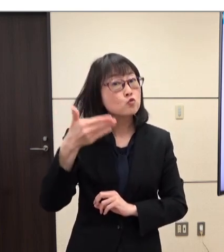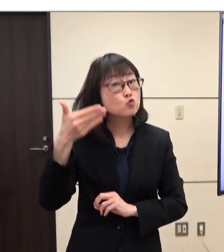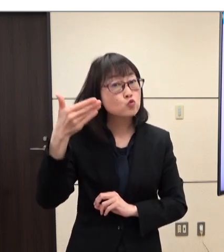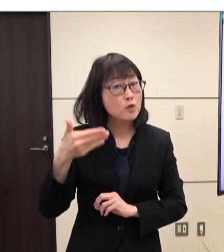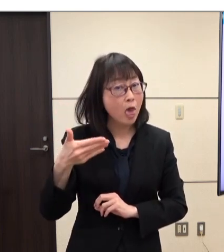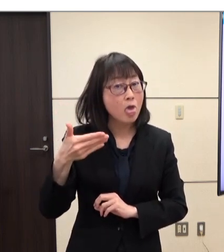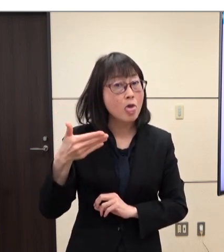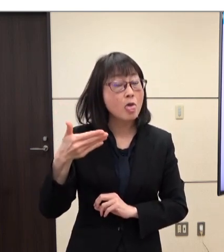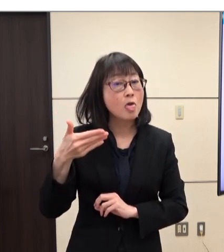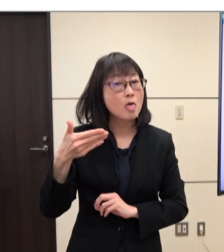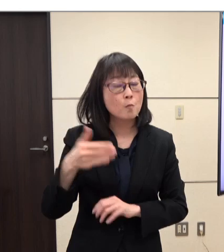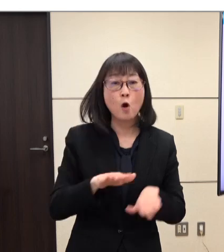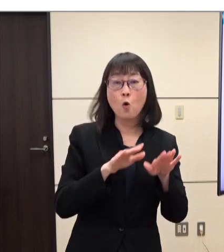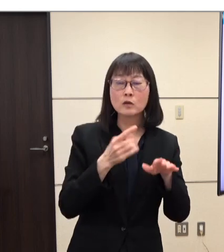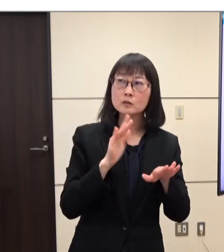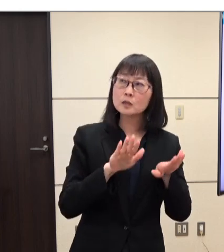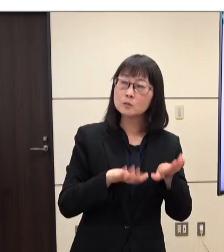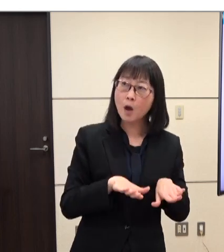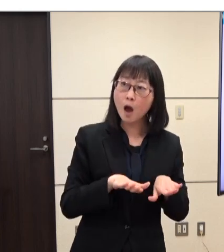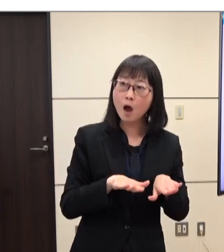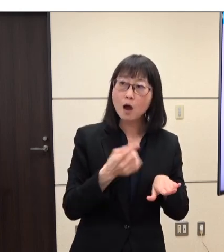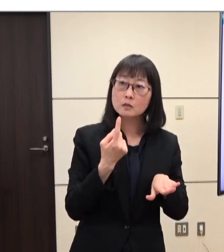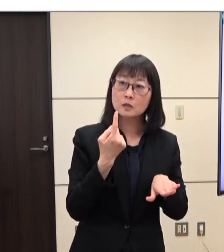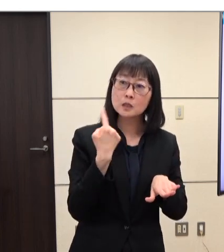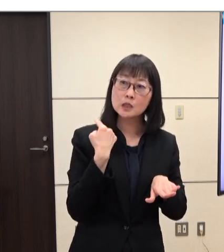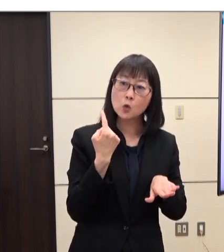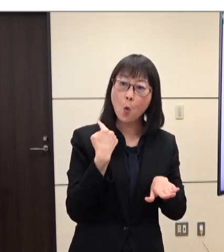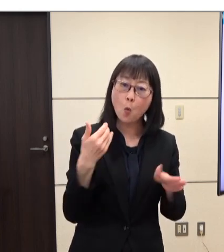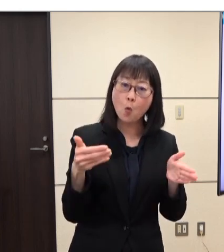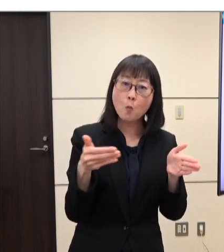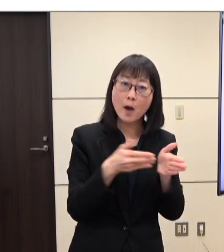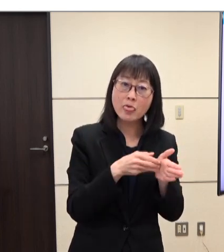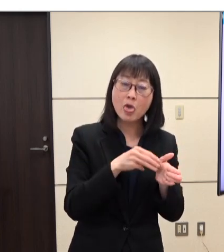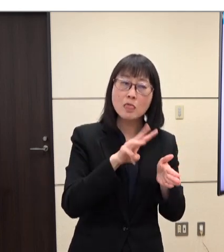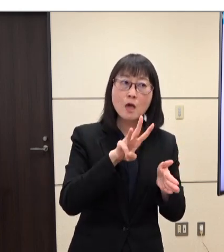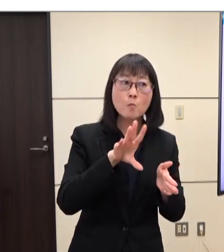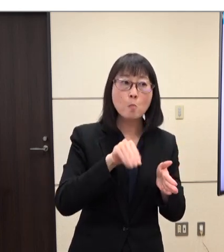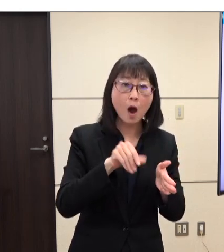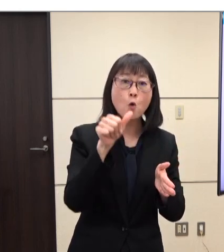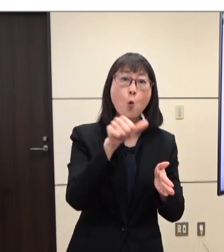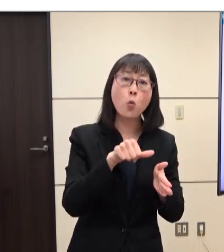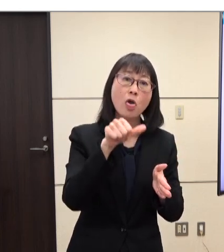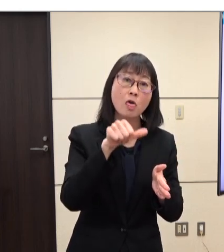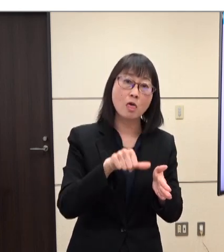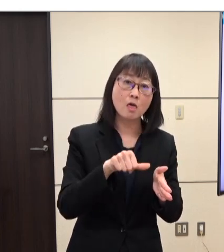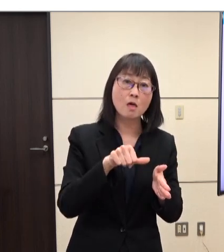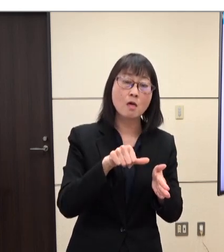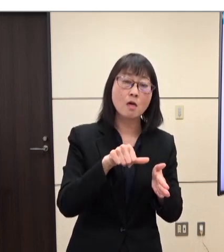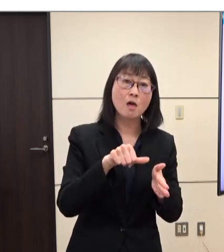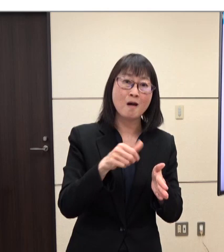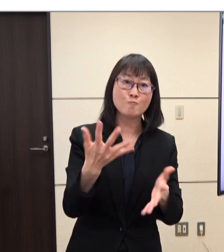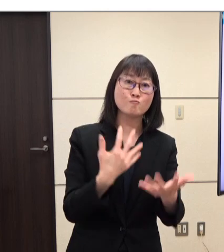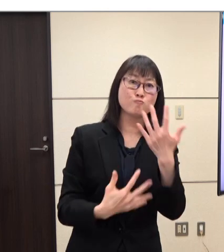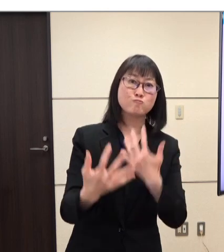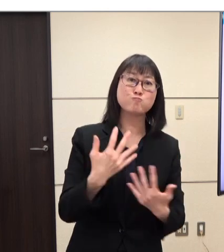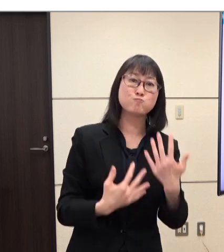して、もうすでに昨日の段階で、3万5000何本だったっけ、